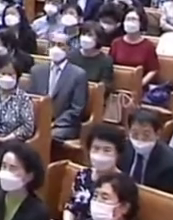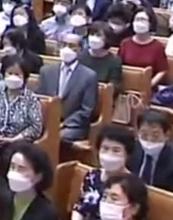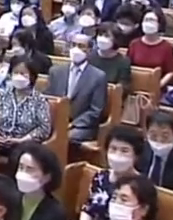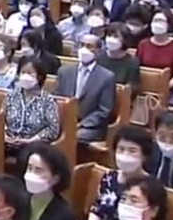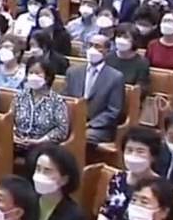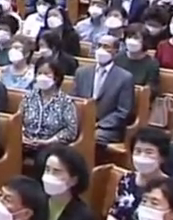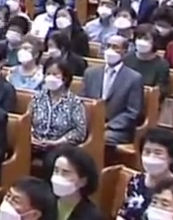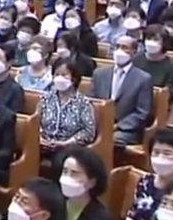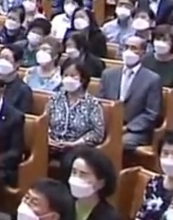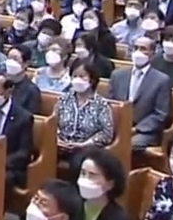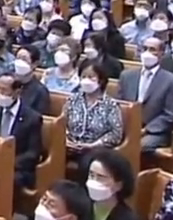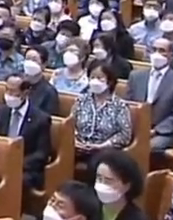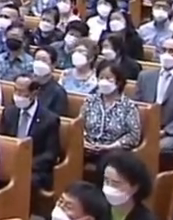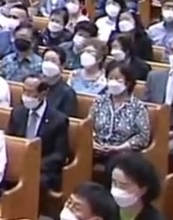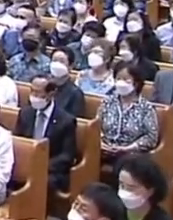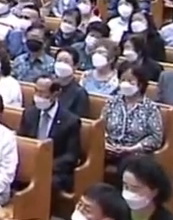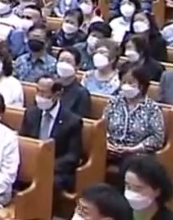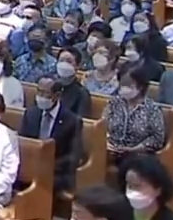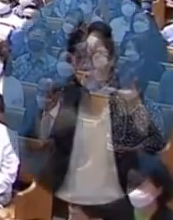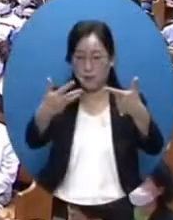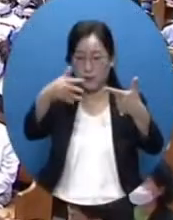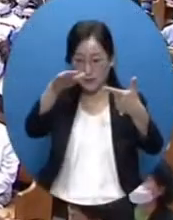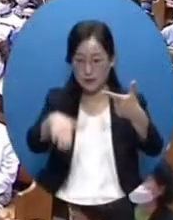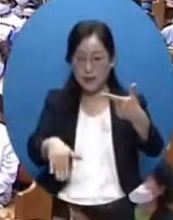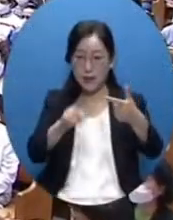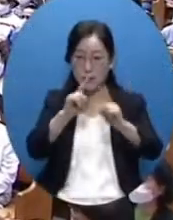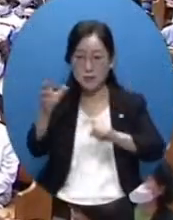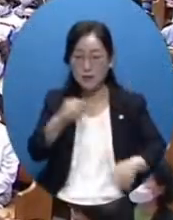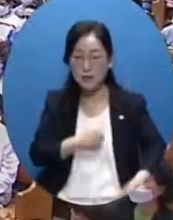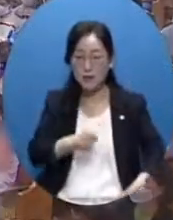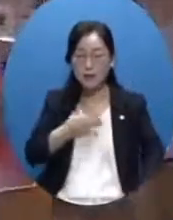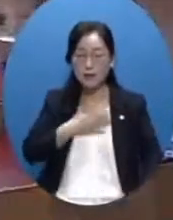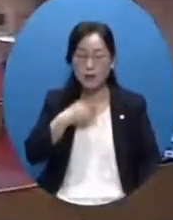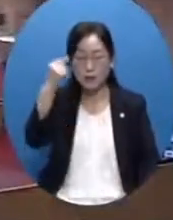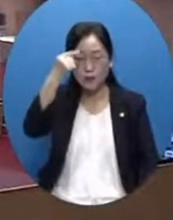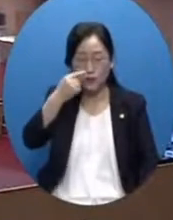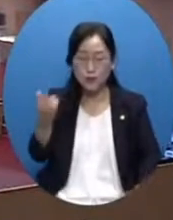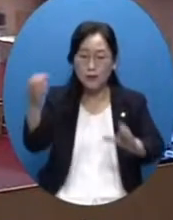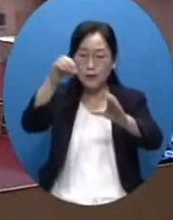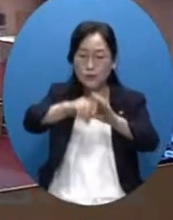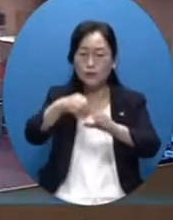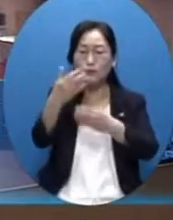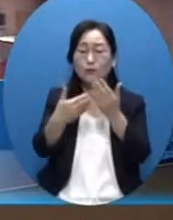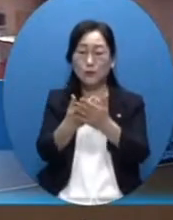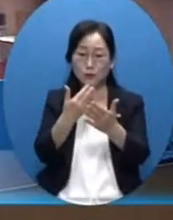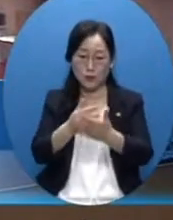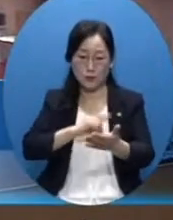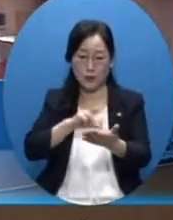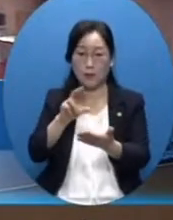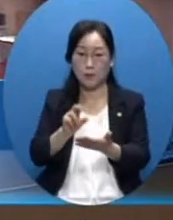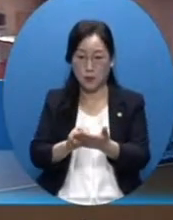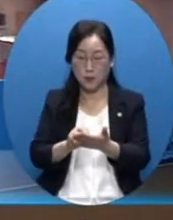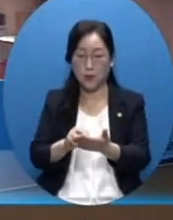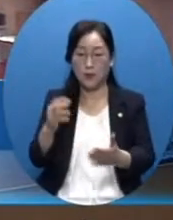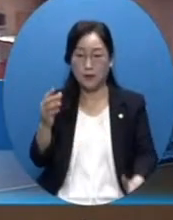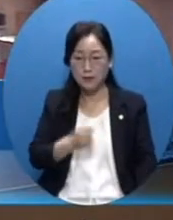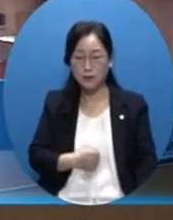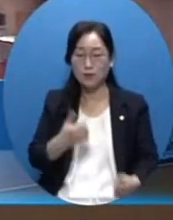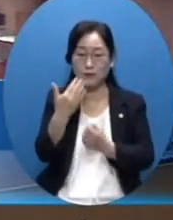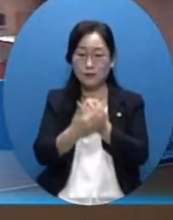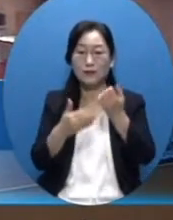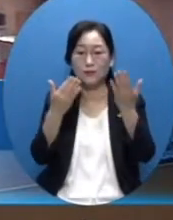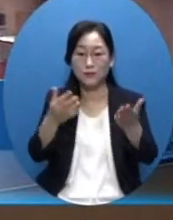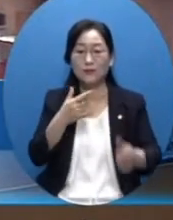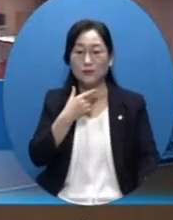오늘 시편 51편 8절 이하의 말씀을 가지고 나의 눈물을 담아 써서 여튼 체모로 말씀을 남을